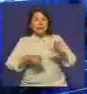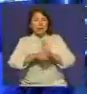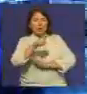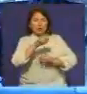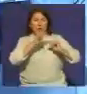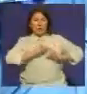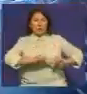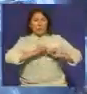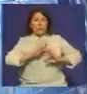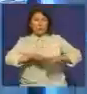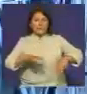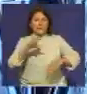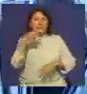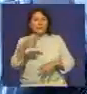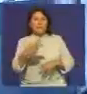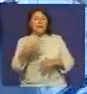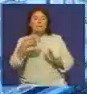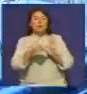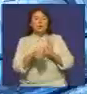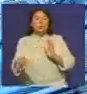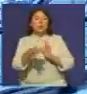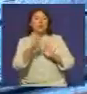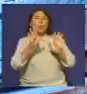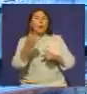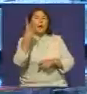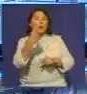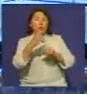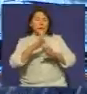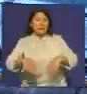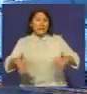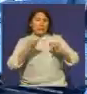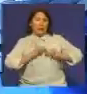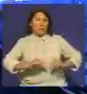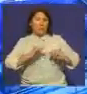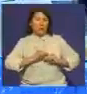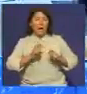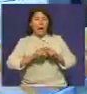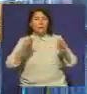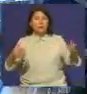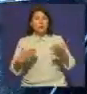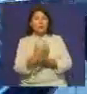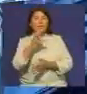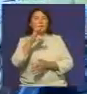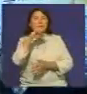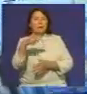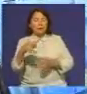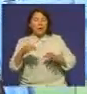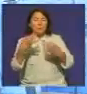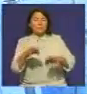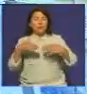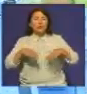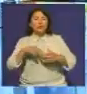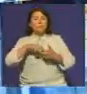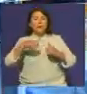работу детского сада в вашу микрорайоне функционирует только одно дошкольные учреждения открытие нового сада позволит решить проблему